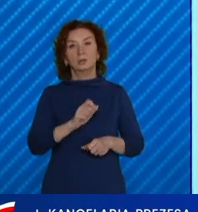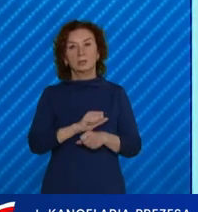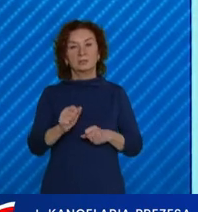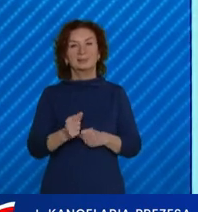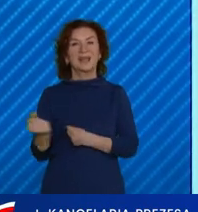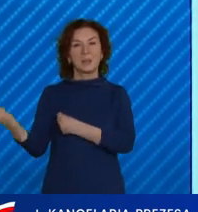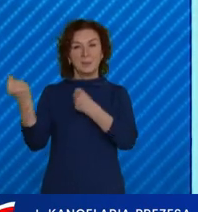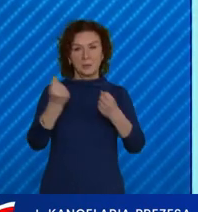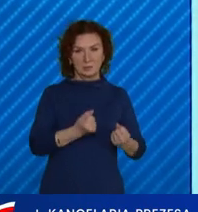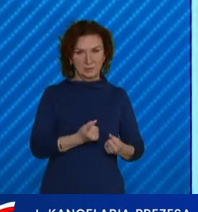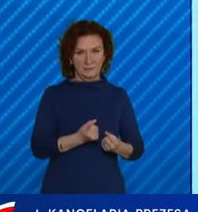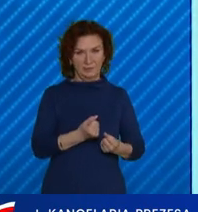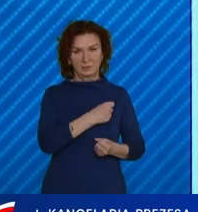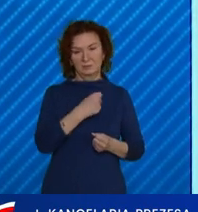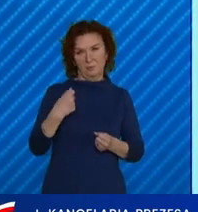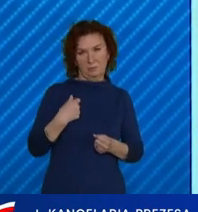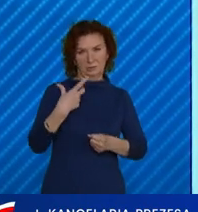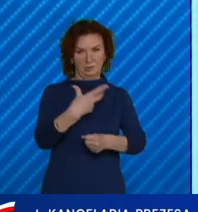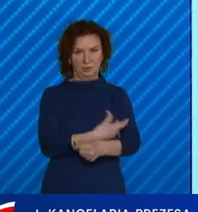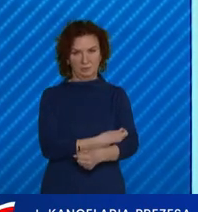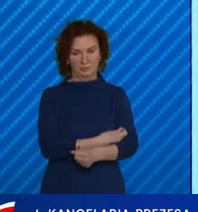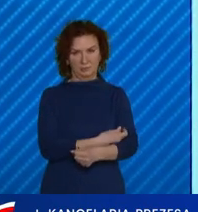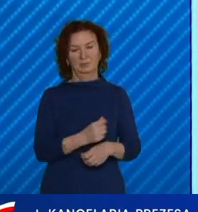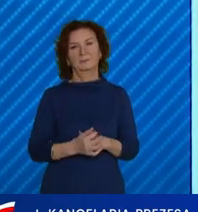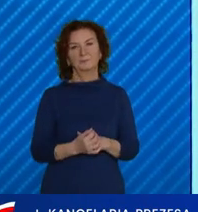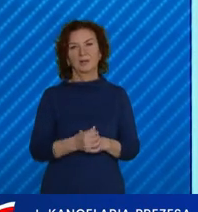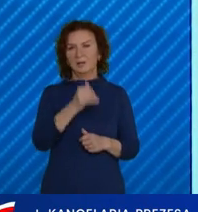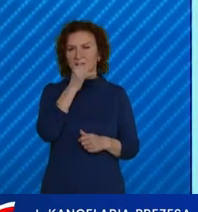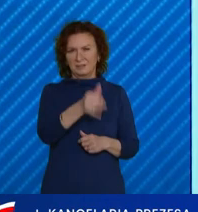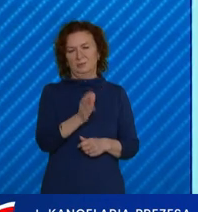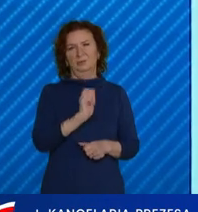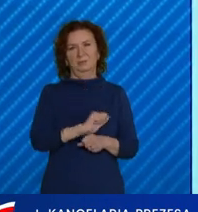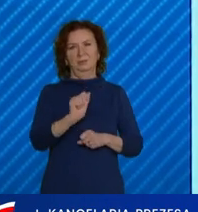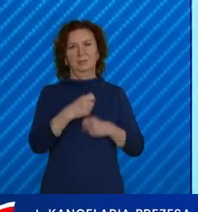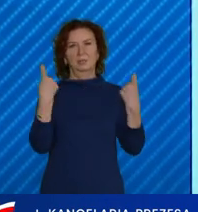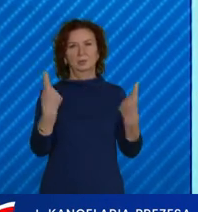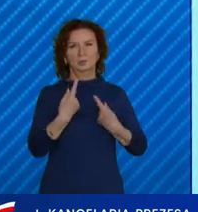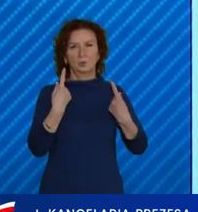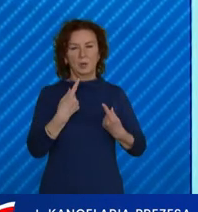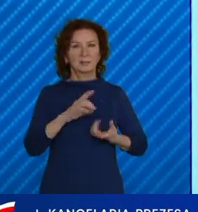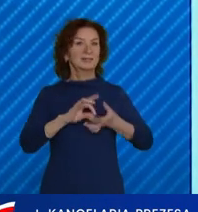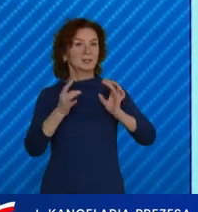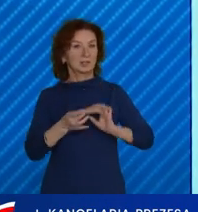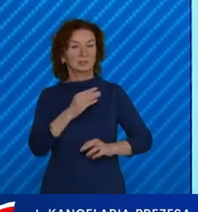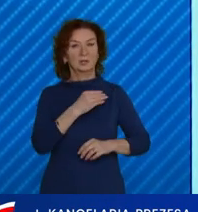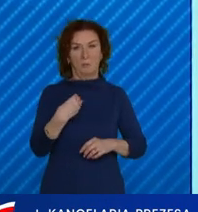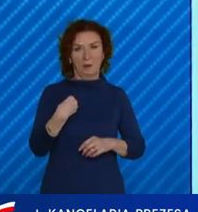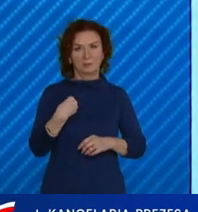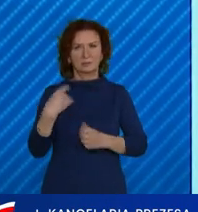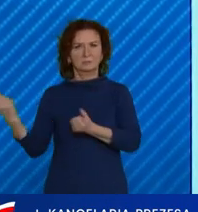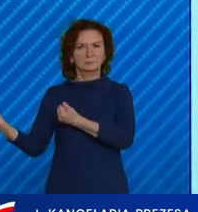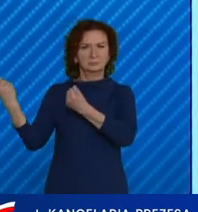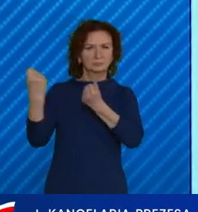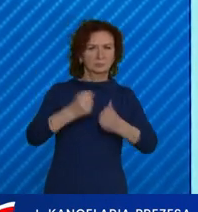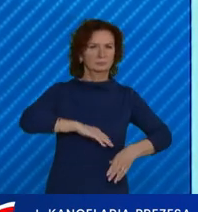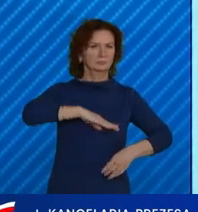Polski szczepionek. My nie możemy sobie pozwolić na taką sytuację, że dopiero jak do Polski dotrą szczepionki, to my